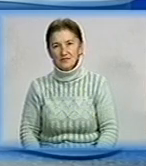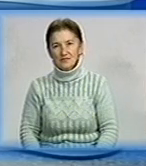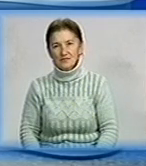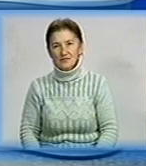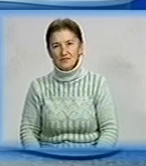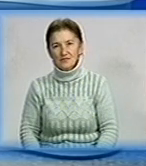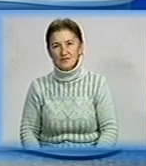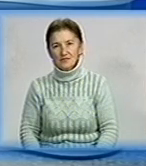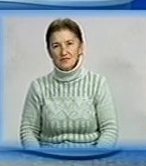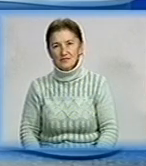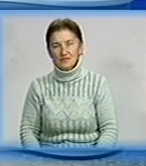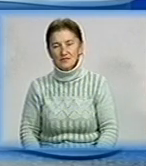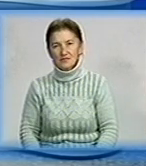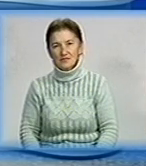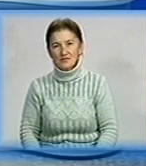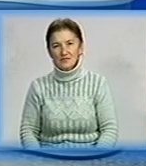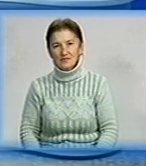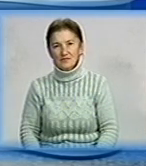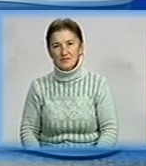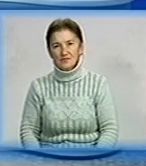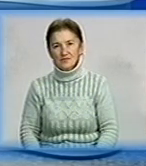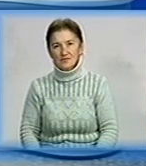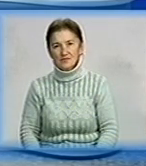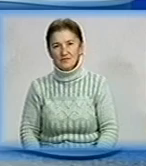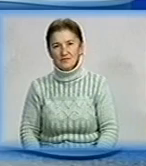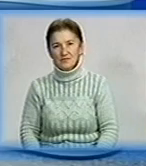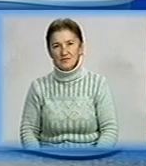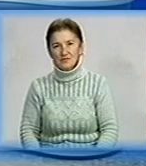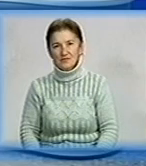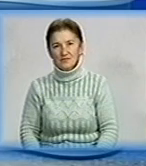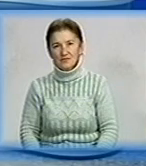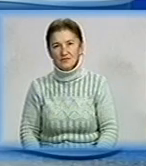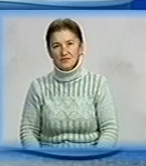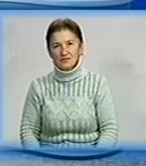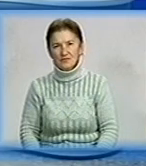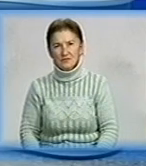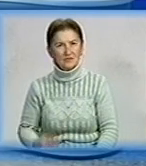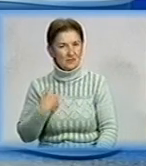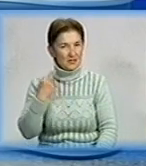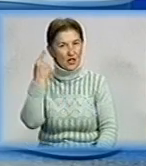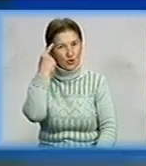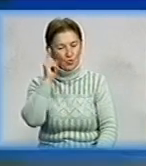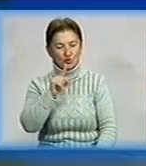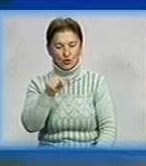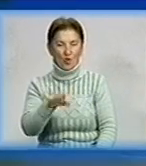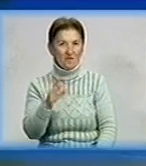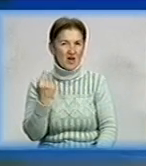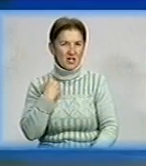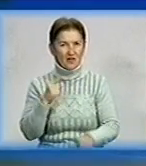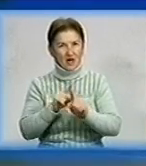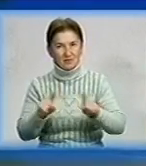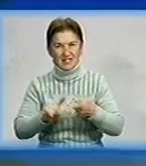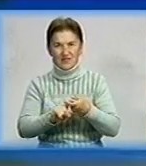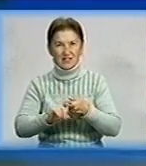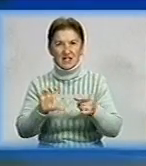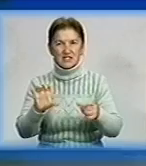history linked to creativity, to art, to dance, to music. Я Which думаю, is- что в Кировограде креативность связана с историей, с